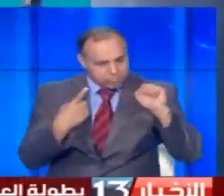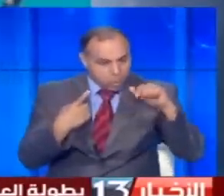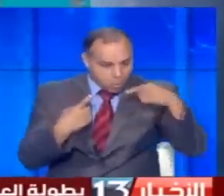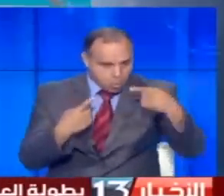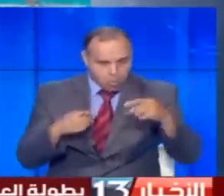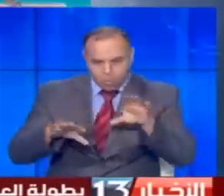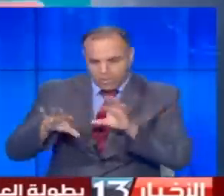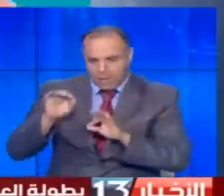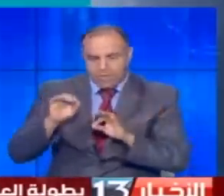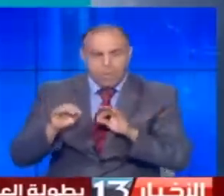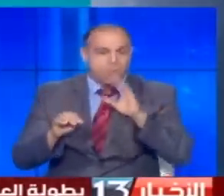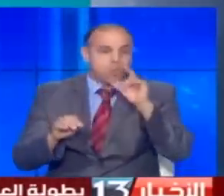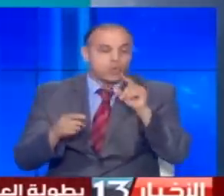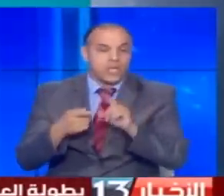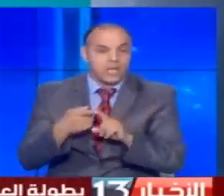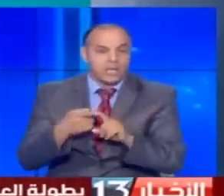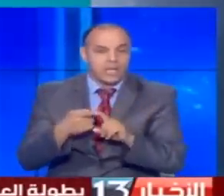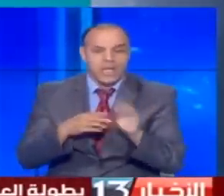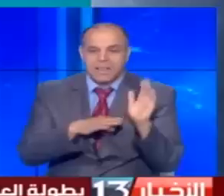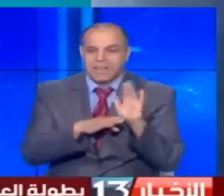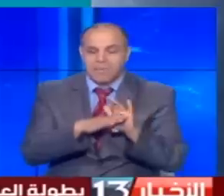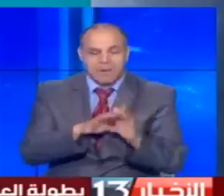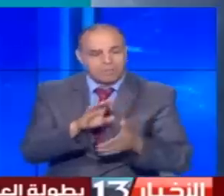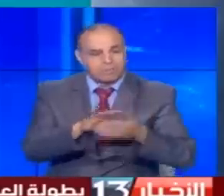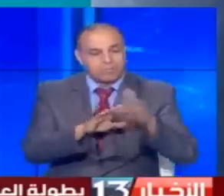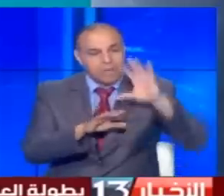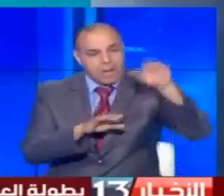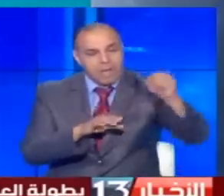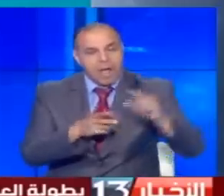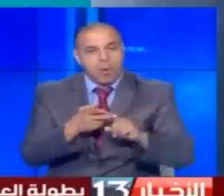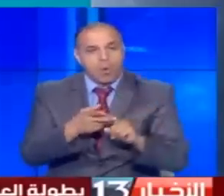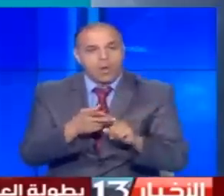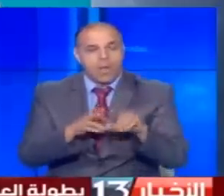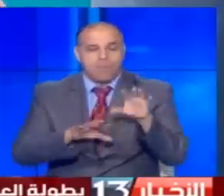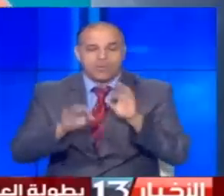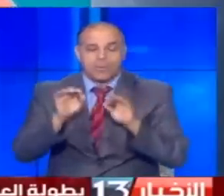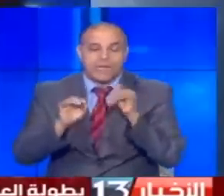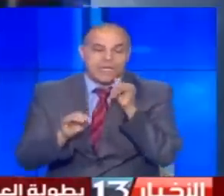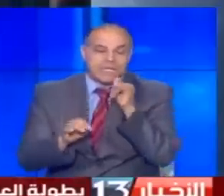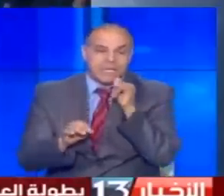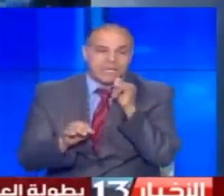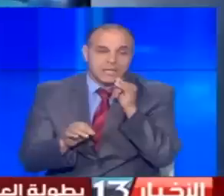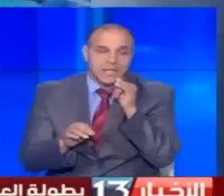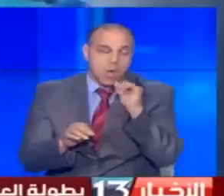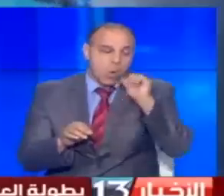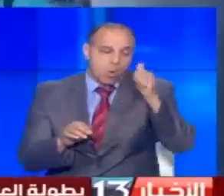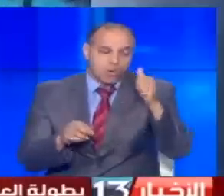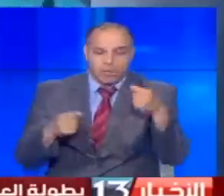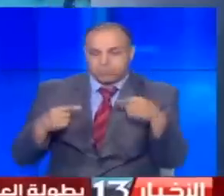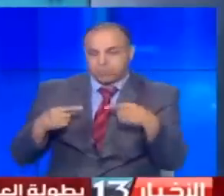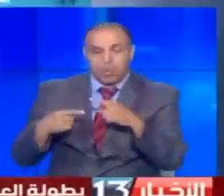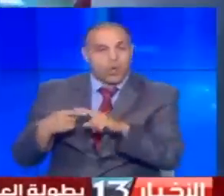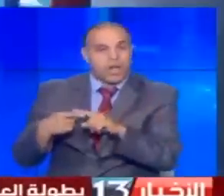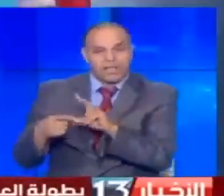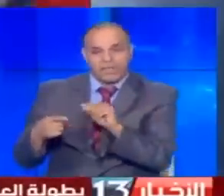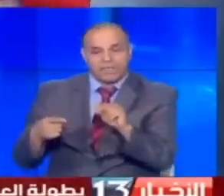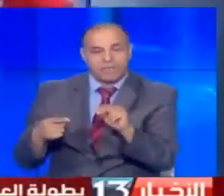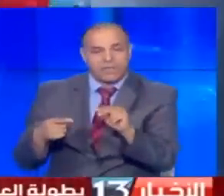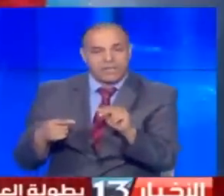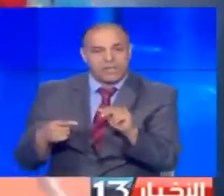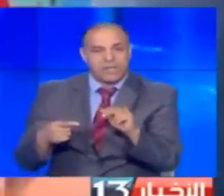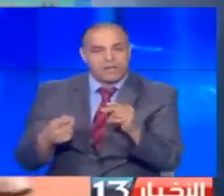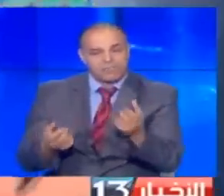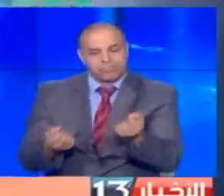على منتخب دوليا لضمان التاهل فيما يحتاج المنتخب الايطالي الى الفوز على المنافسه ذاته